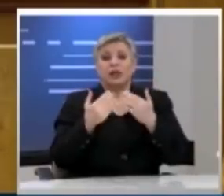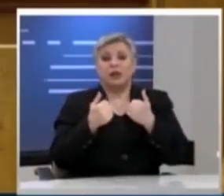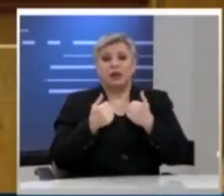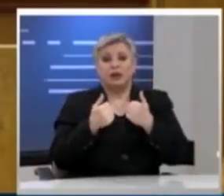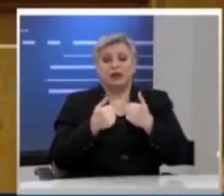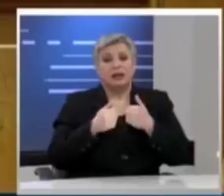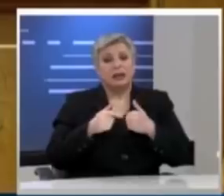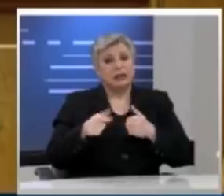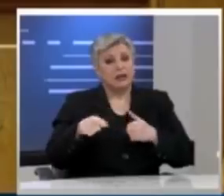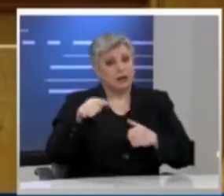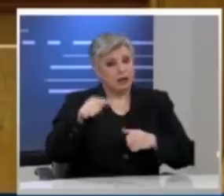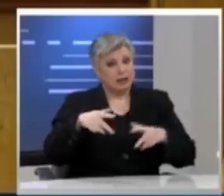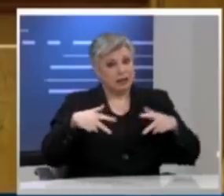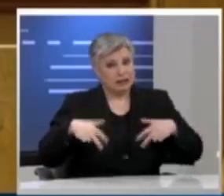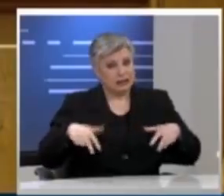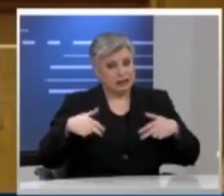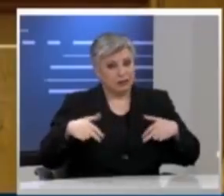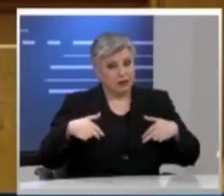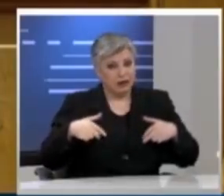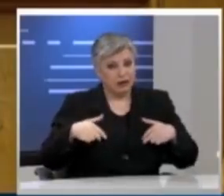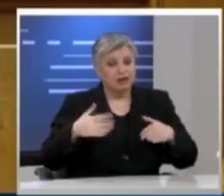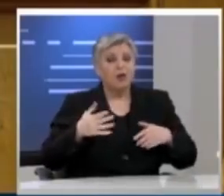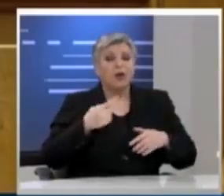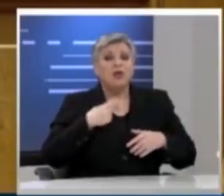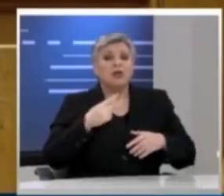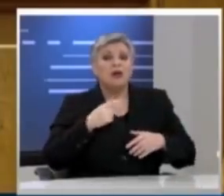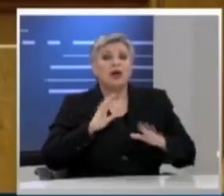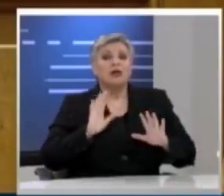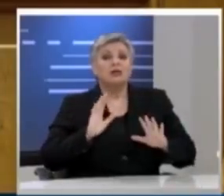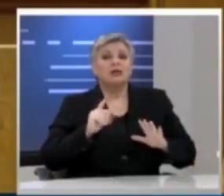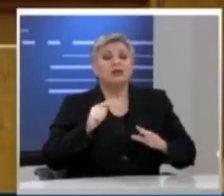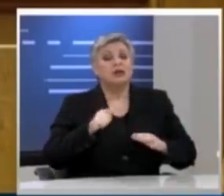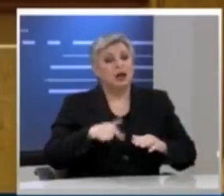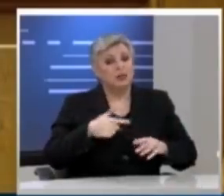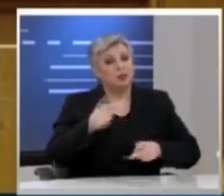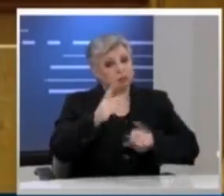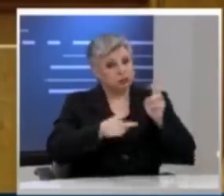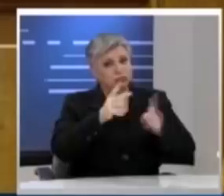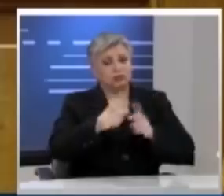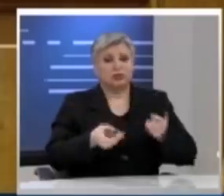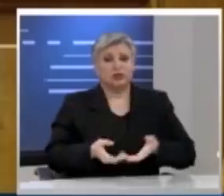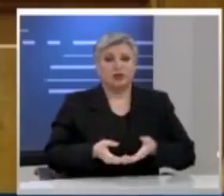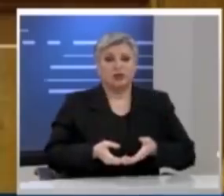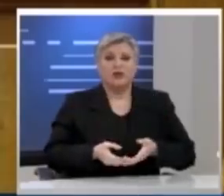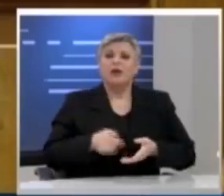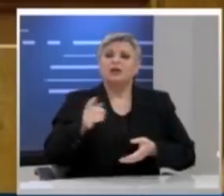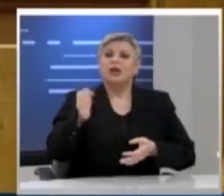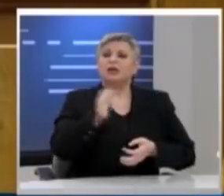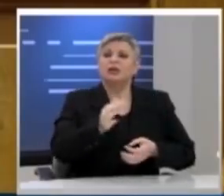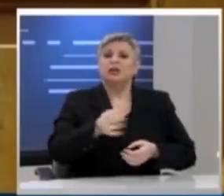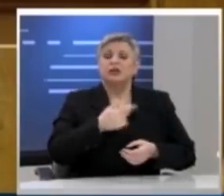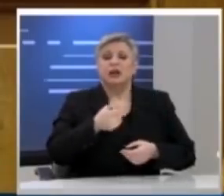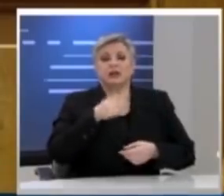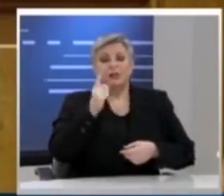αρέσουν στη δική σας κυβέρνηση και προχωρήσατε παραπέρα όπου δεν πιάνει ψεύτικος λόγος πέφτει